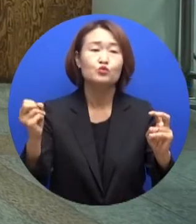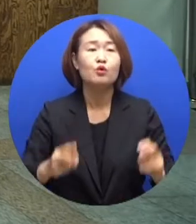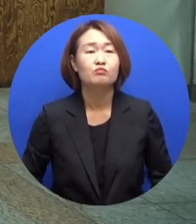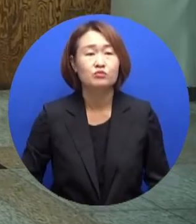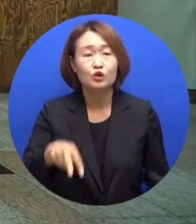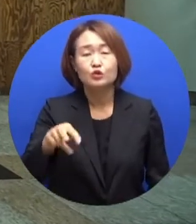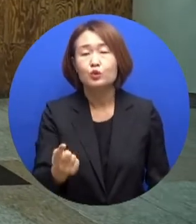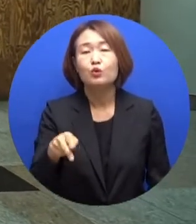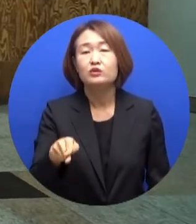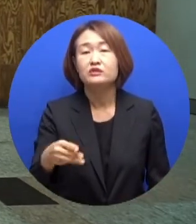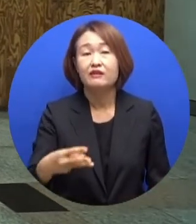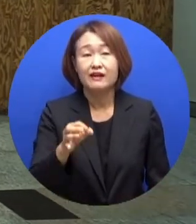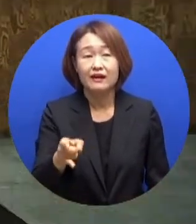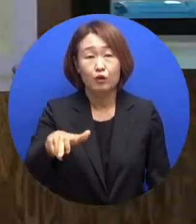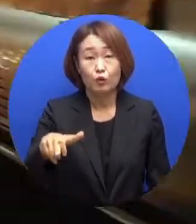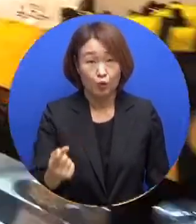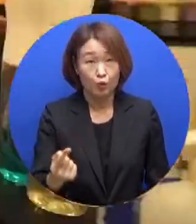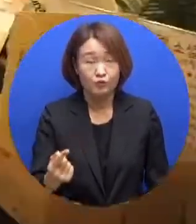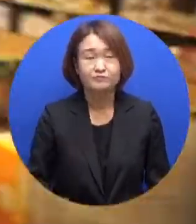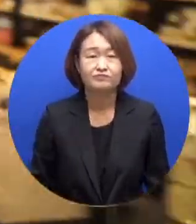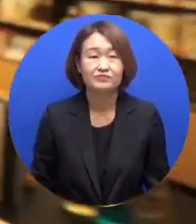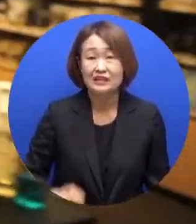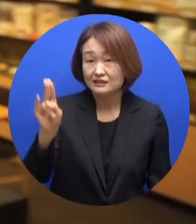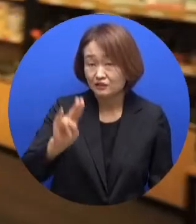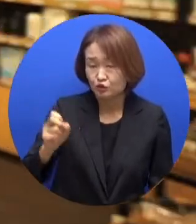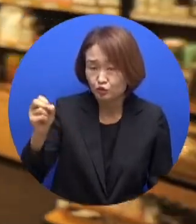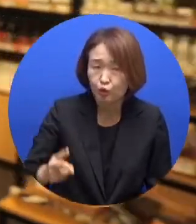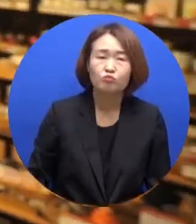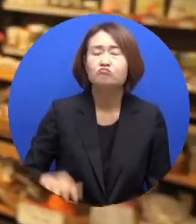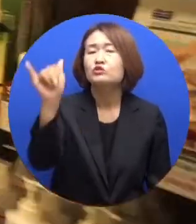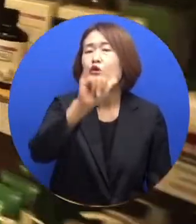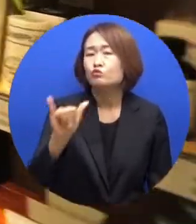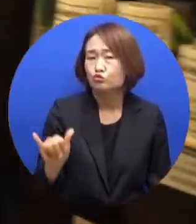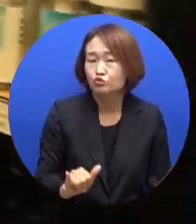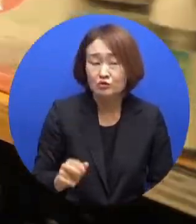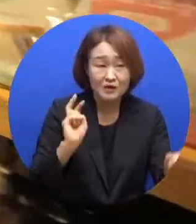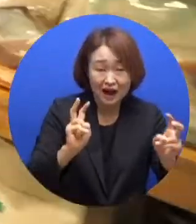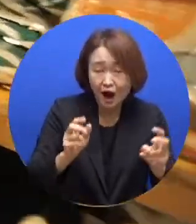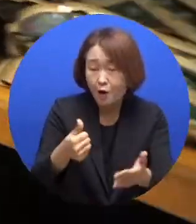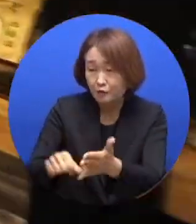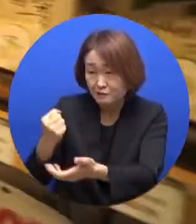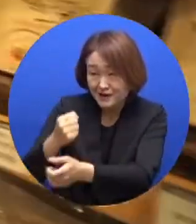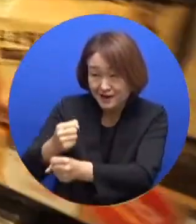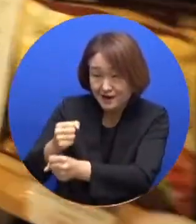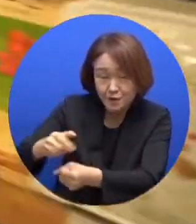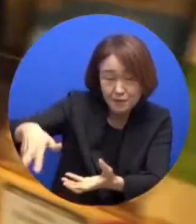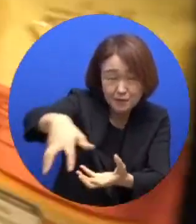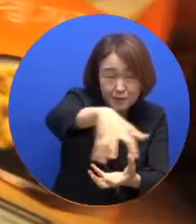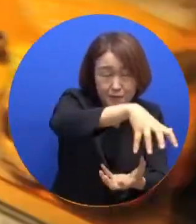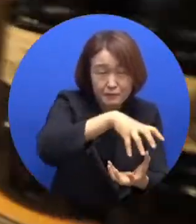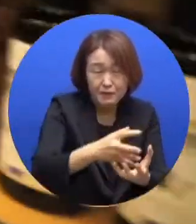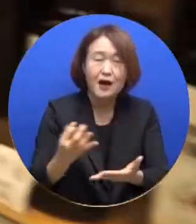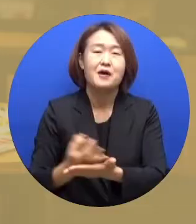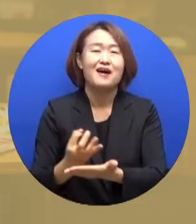여기는 소셜 에코라는 또 다른 사회적 기업인데요. 시흥을 비롯한 전국의 사회적 기업에서 만든 제품만 판매,